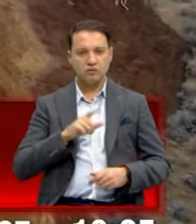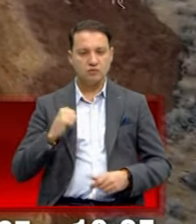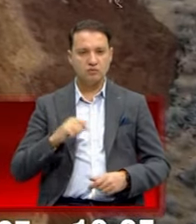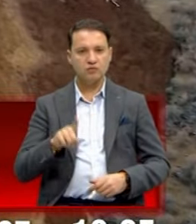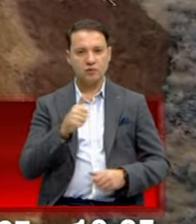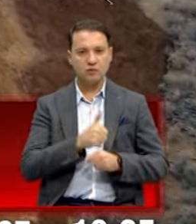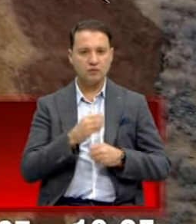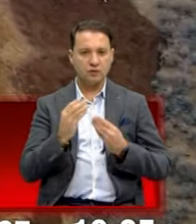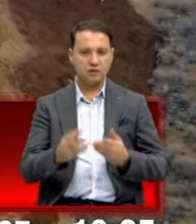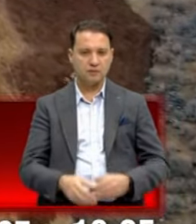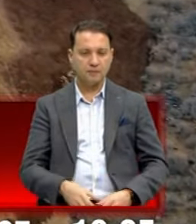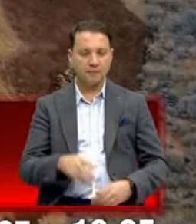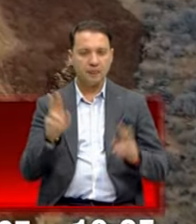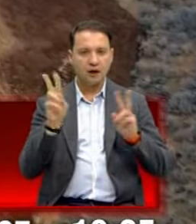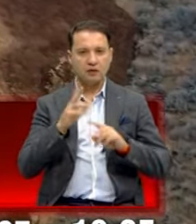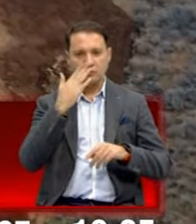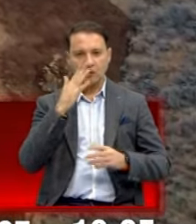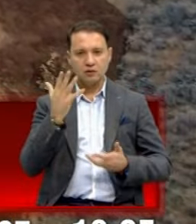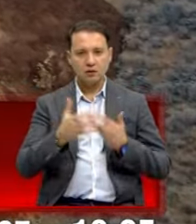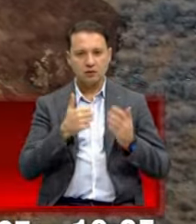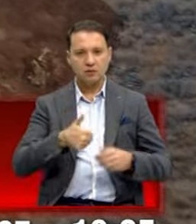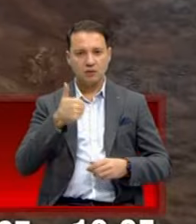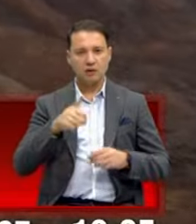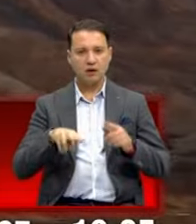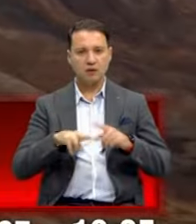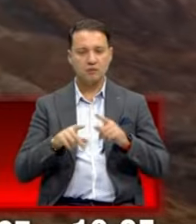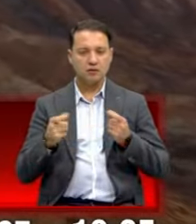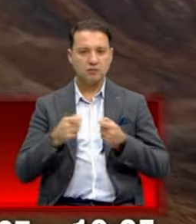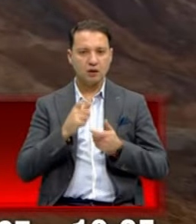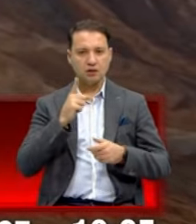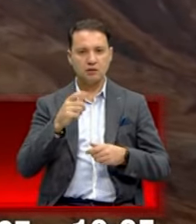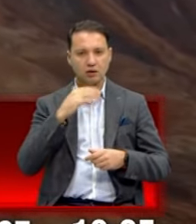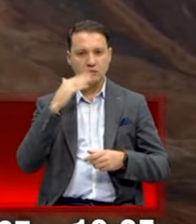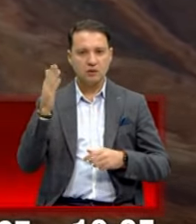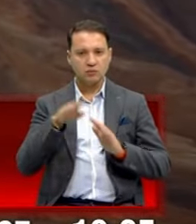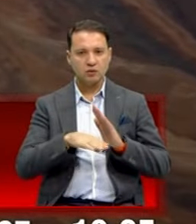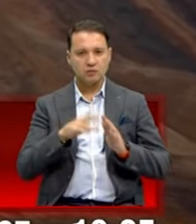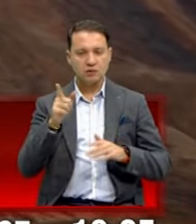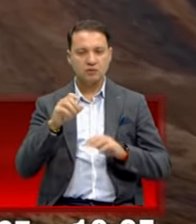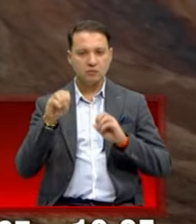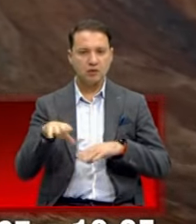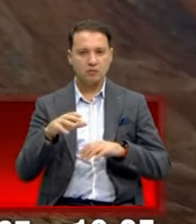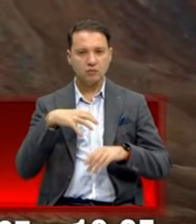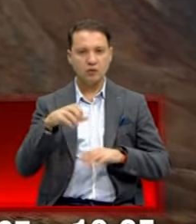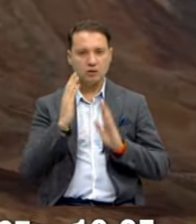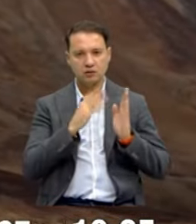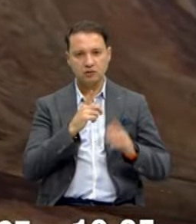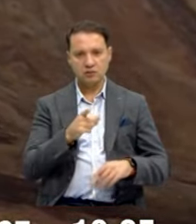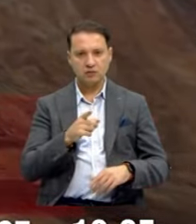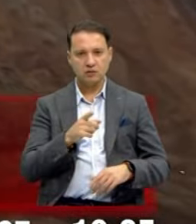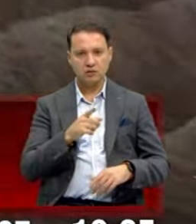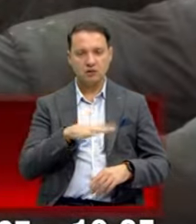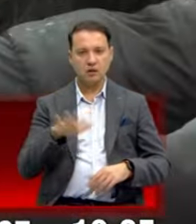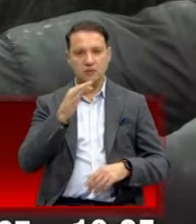müfettiş görevlendirdi. Enerji ve Tabii Kaynaklar Bakanı Alparslan Bayraktar yurt dışı programını yarıda kesip bölgeye gitti. İlgili